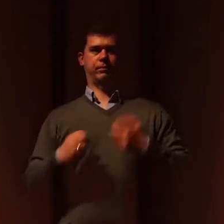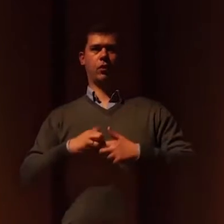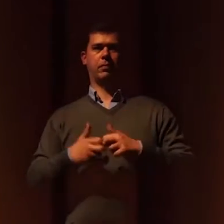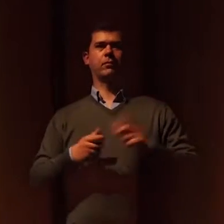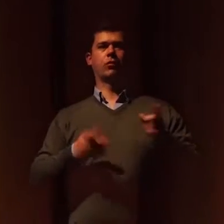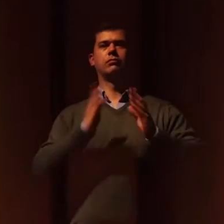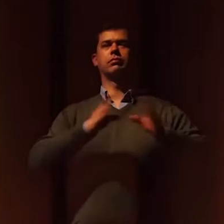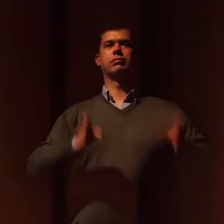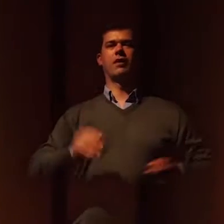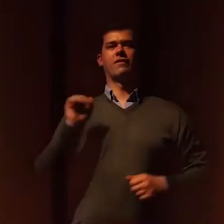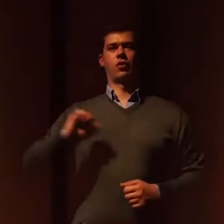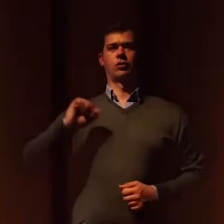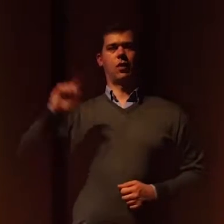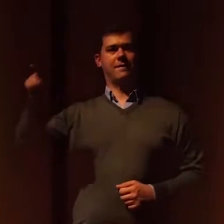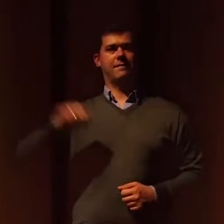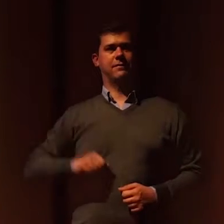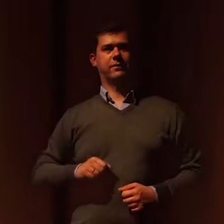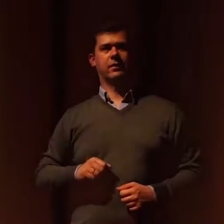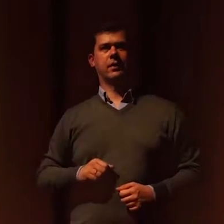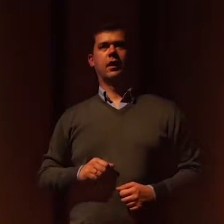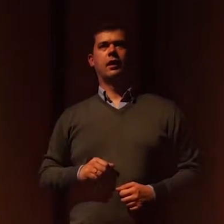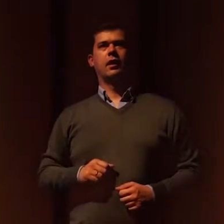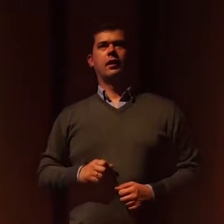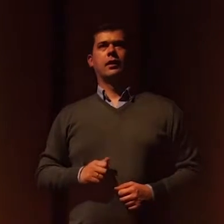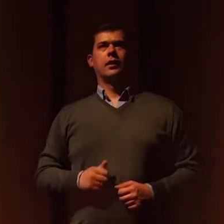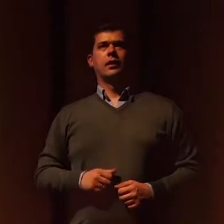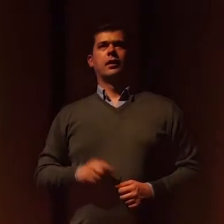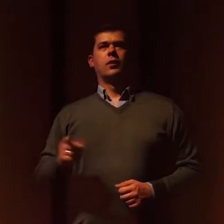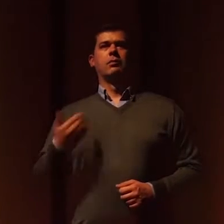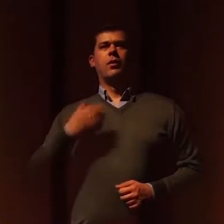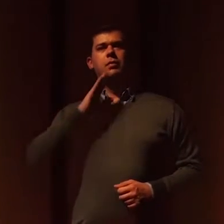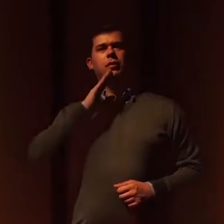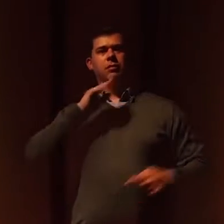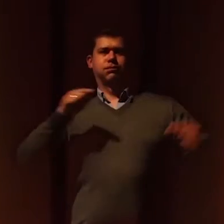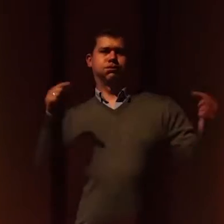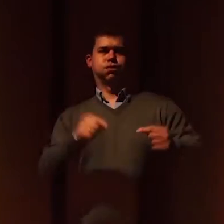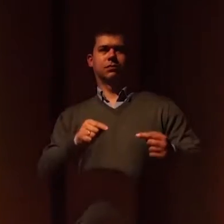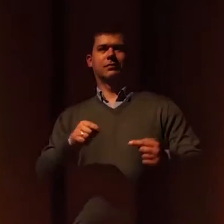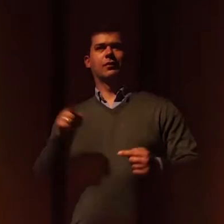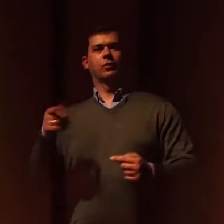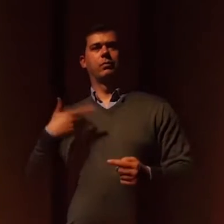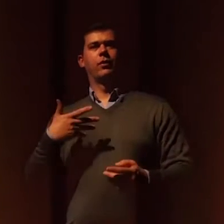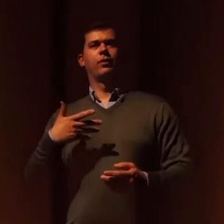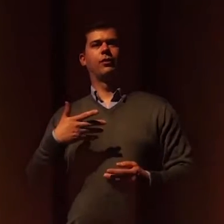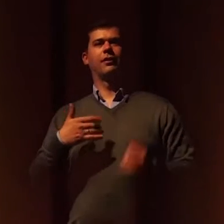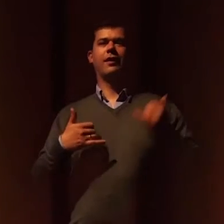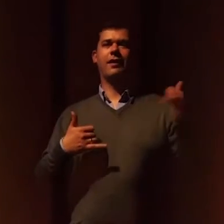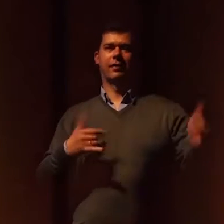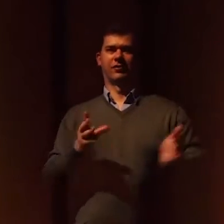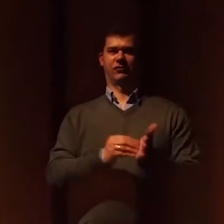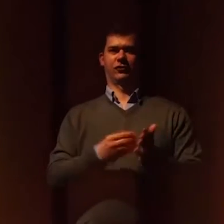koczo we Wrocławiu i pewnego starcia się stylu życia i pewnych